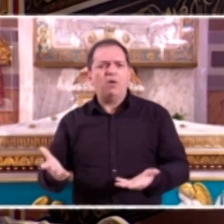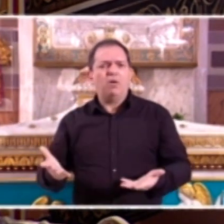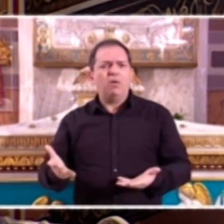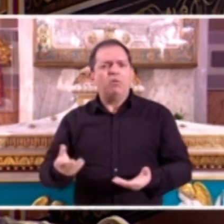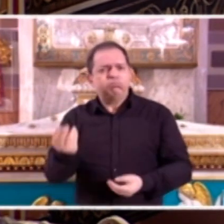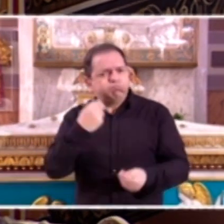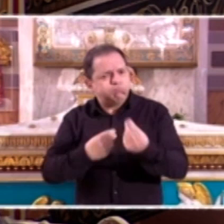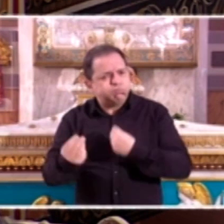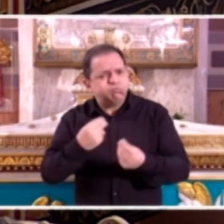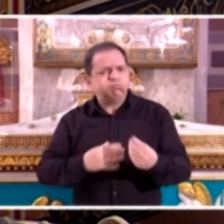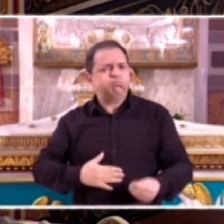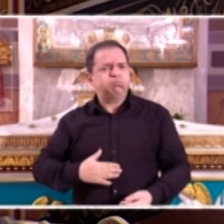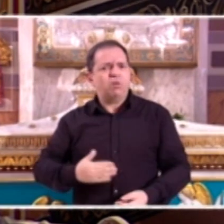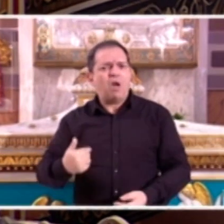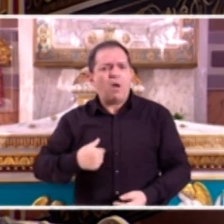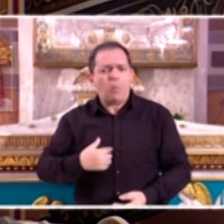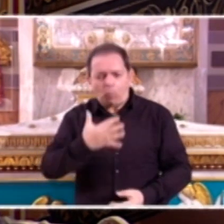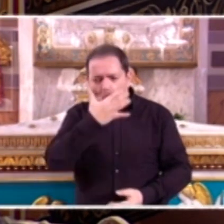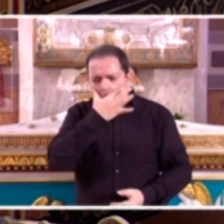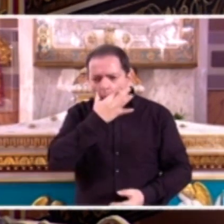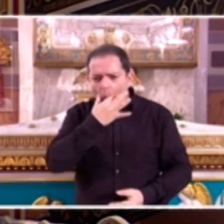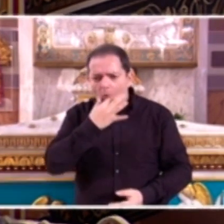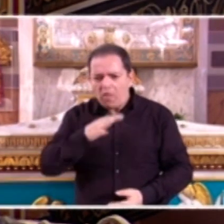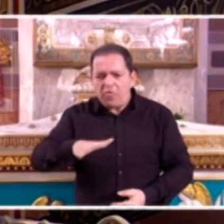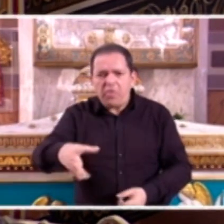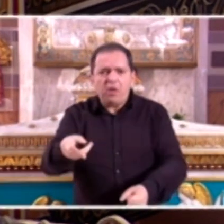δε λοιμώ απόλυμε.